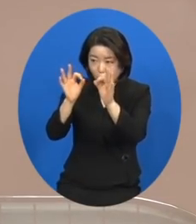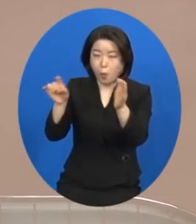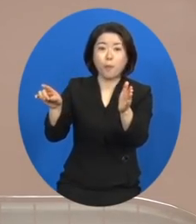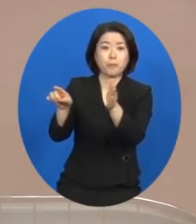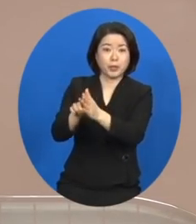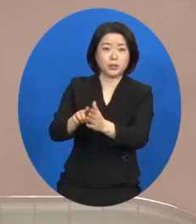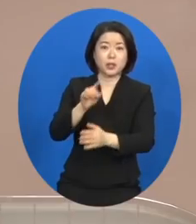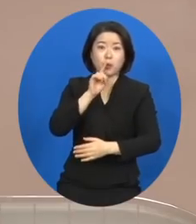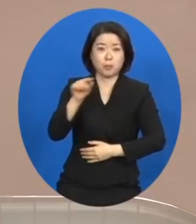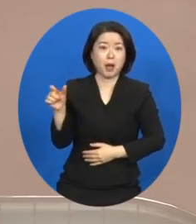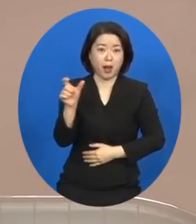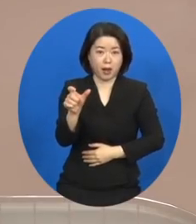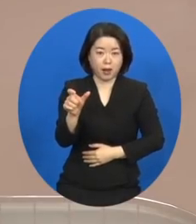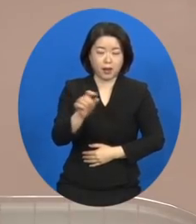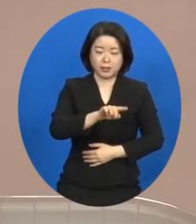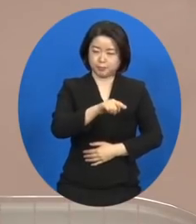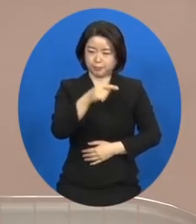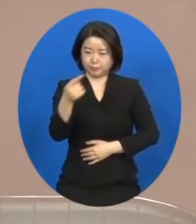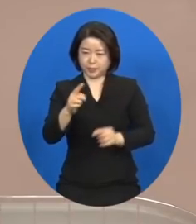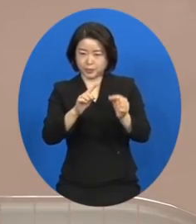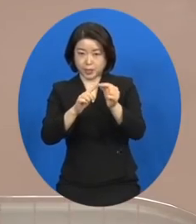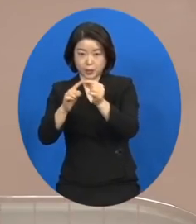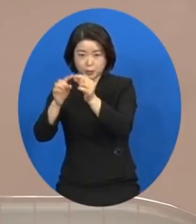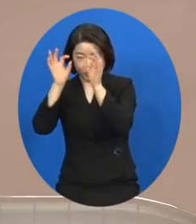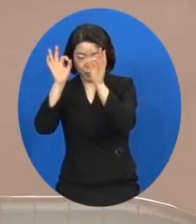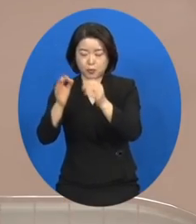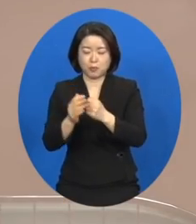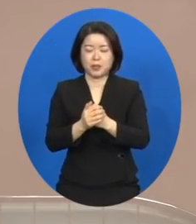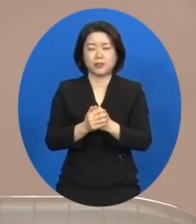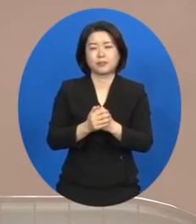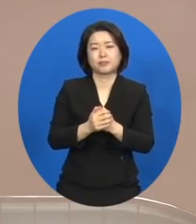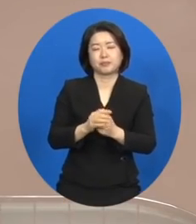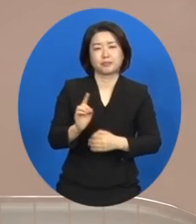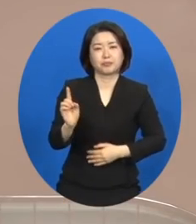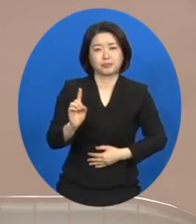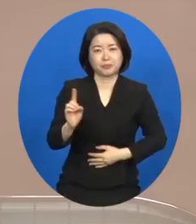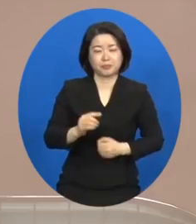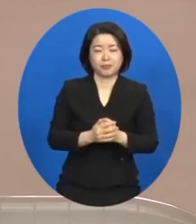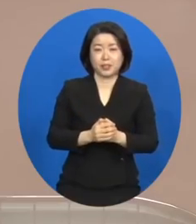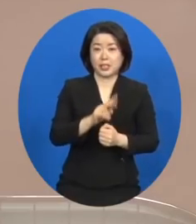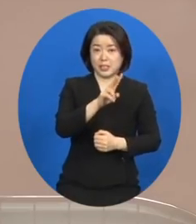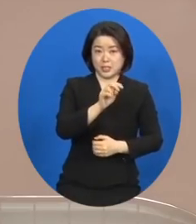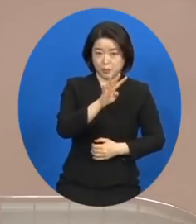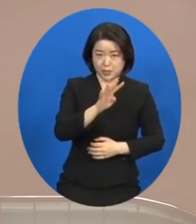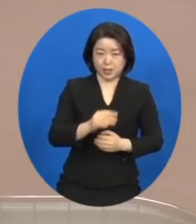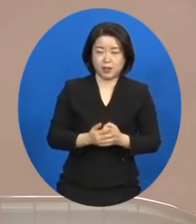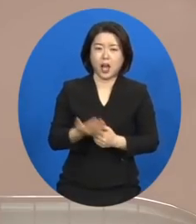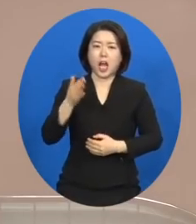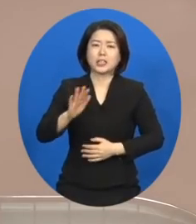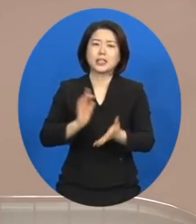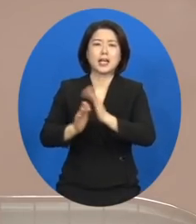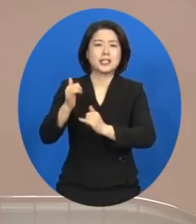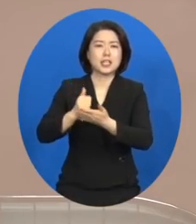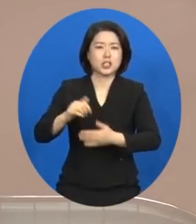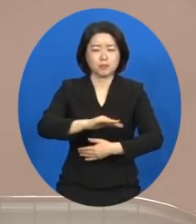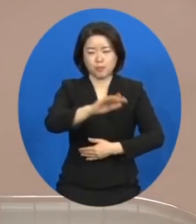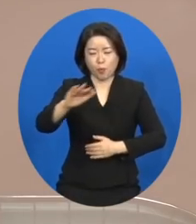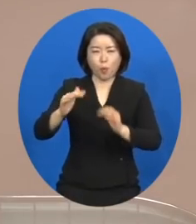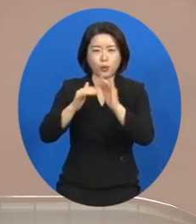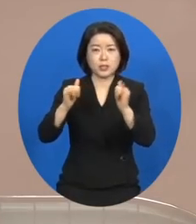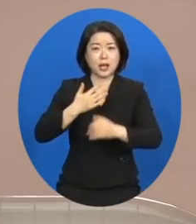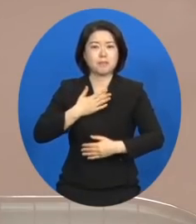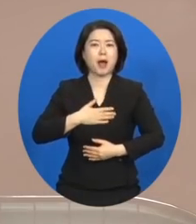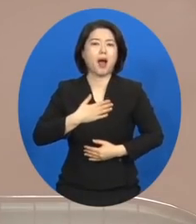근데 그 이어주는 구절을 보시게 되면 좀 의미심장한 얘기가 나옵니다. 24절입니다. 그러나 예수께서는 모든 사람을 알고